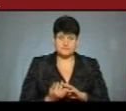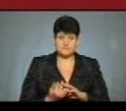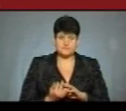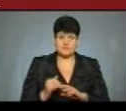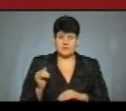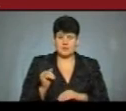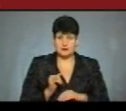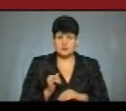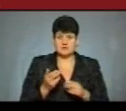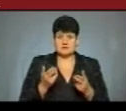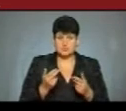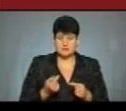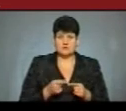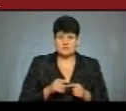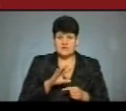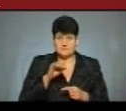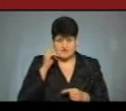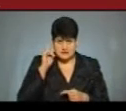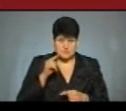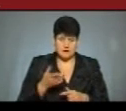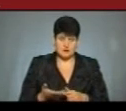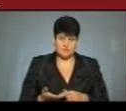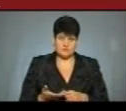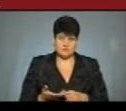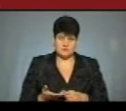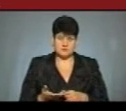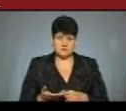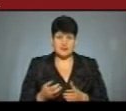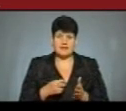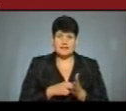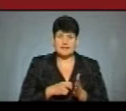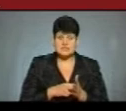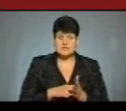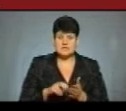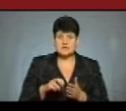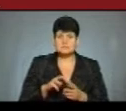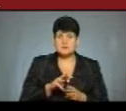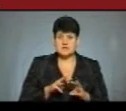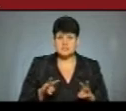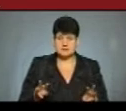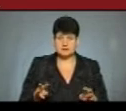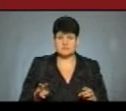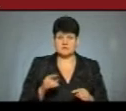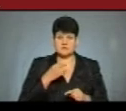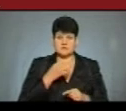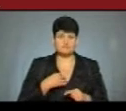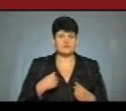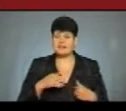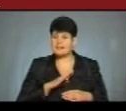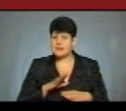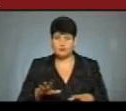і звичайно про це всі знають, так? Лист з міністерства прийшов нам, що вони не будуть впливати